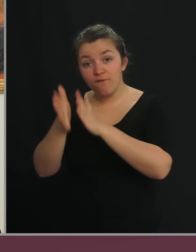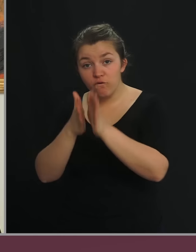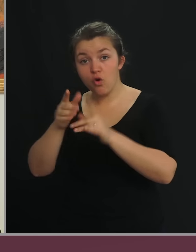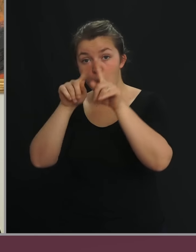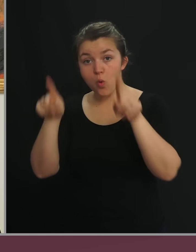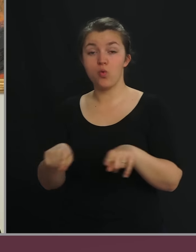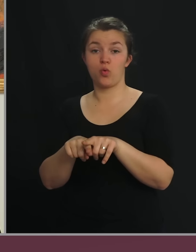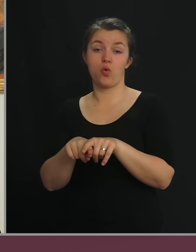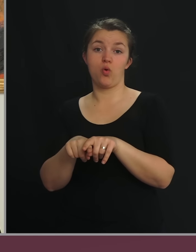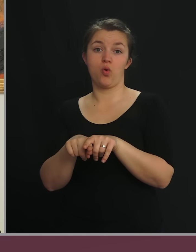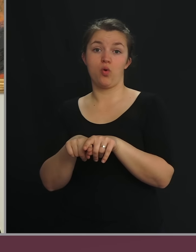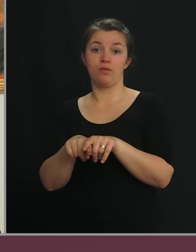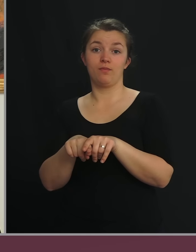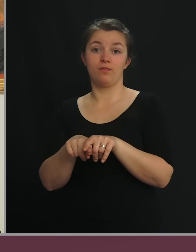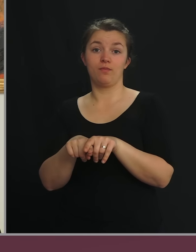ne.